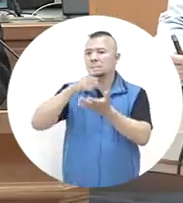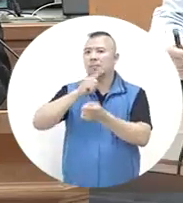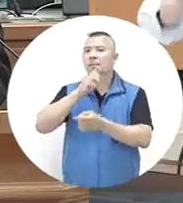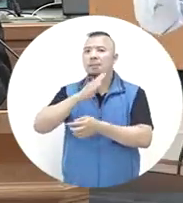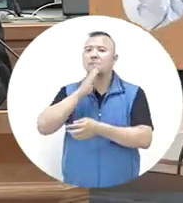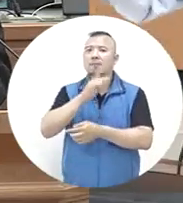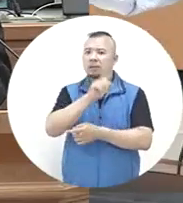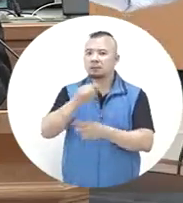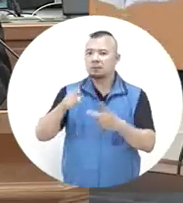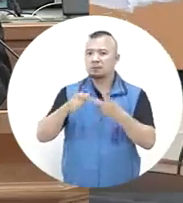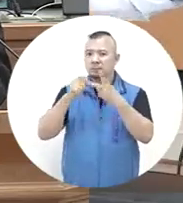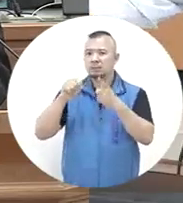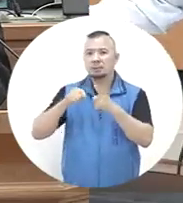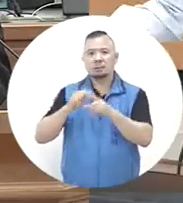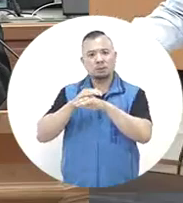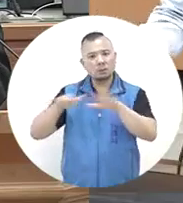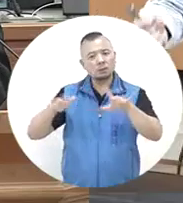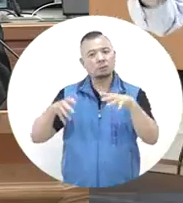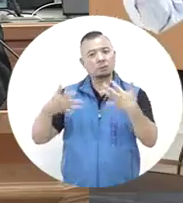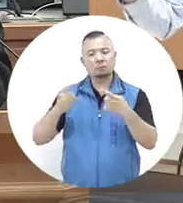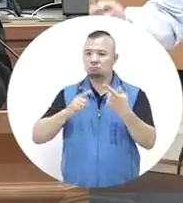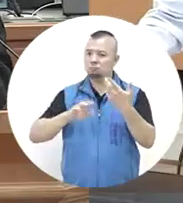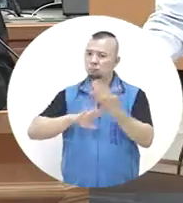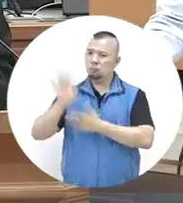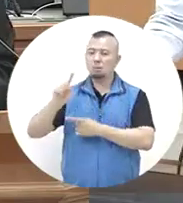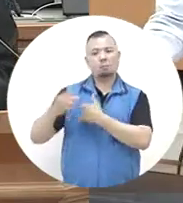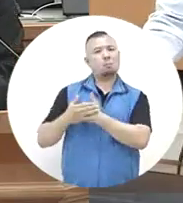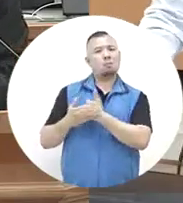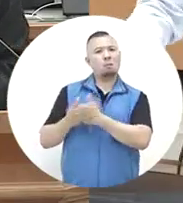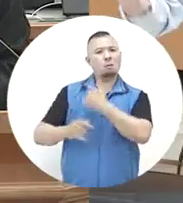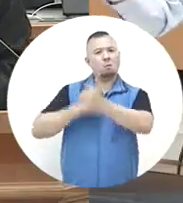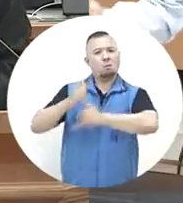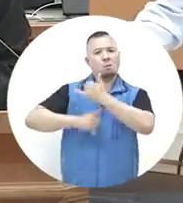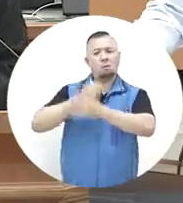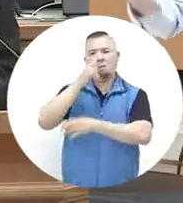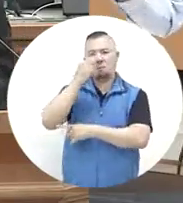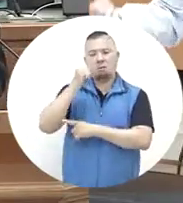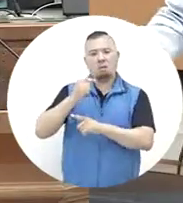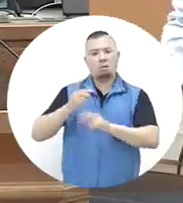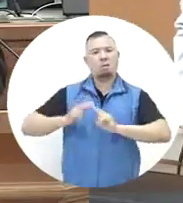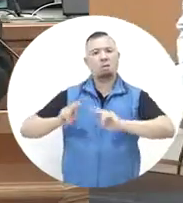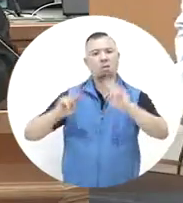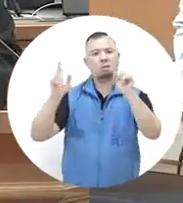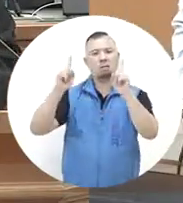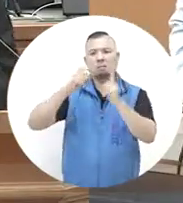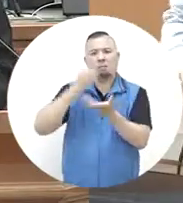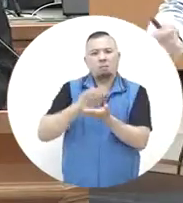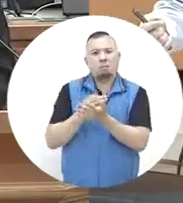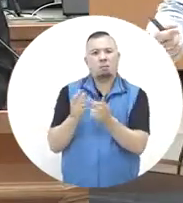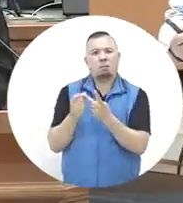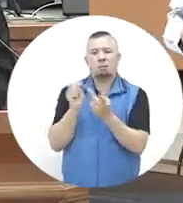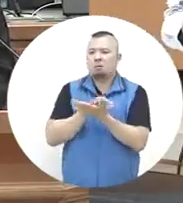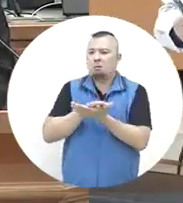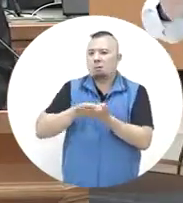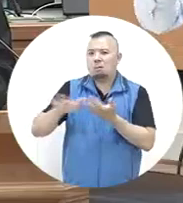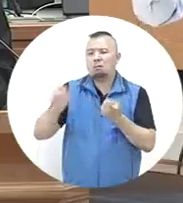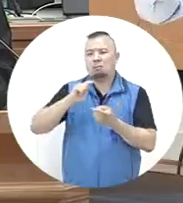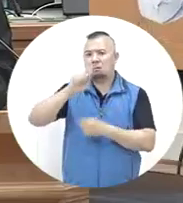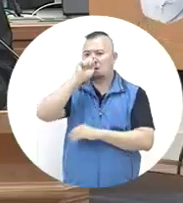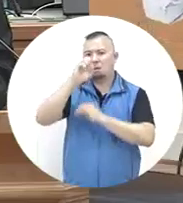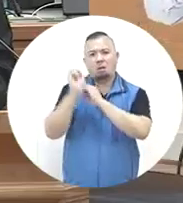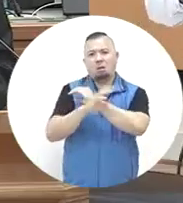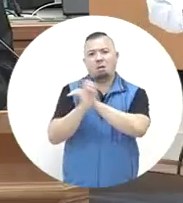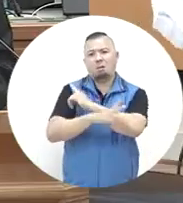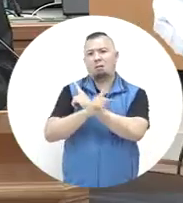问题之外，其他都是优点。它发电又低廉，它又干净又不排碳。哦啊，市长，如果说这